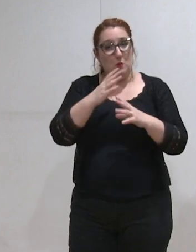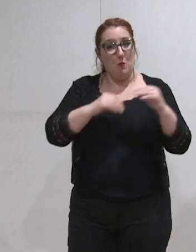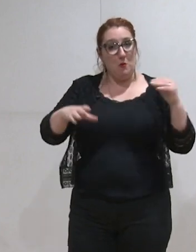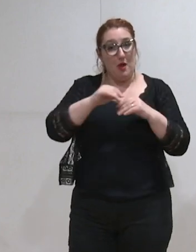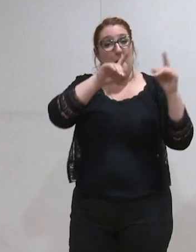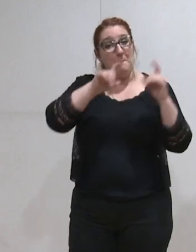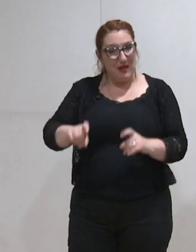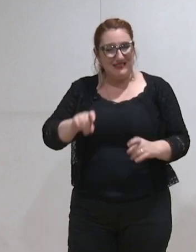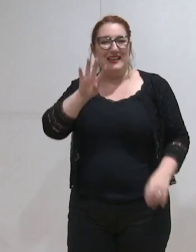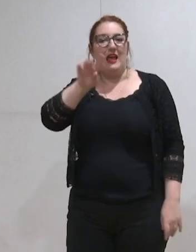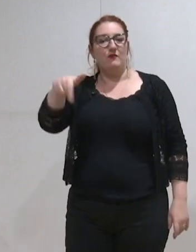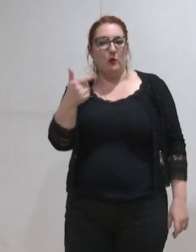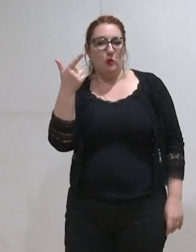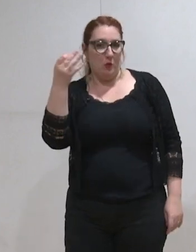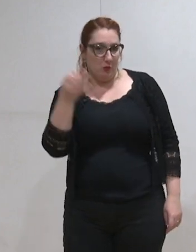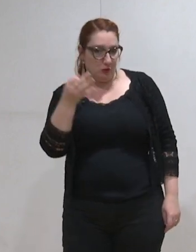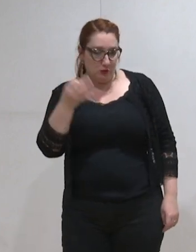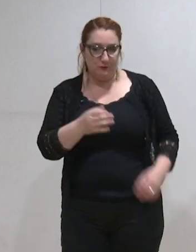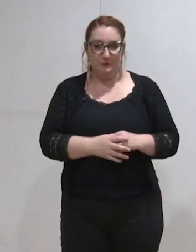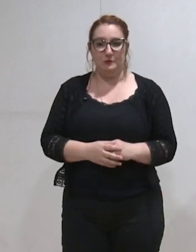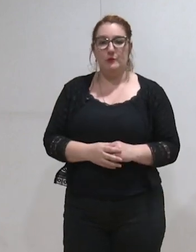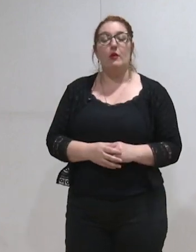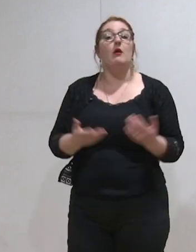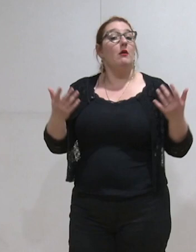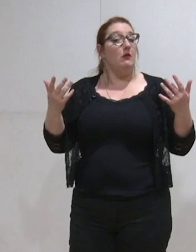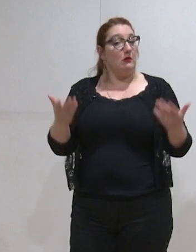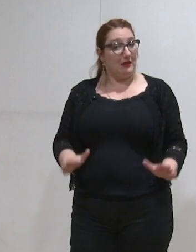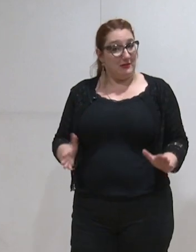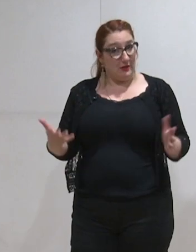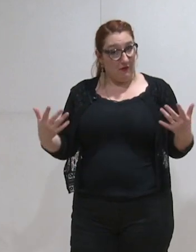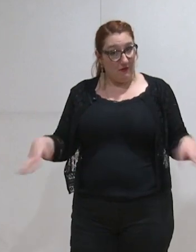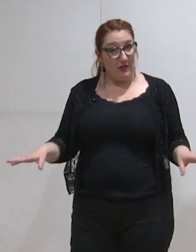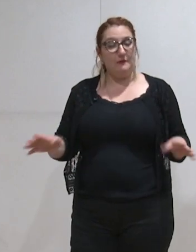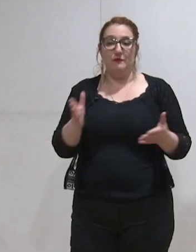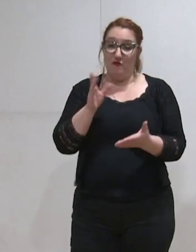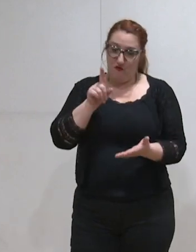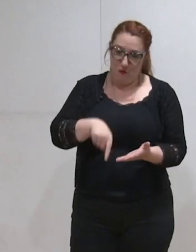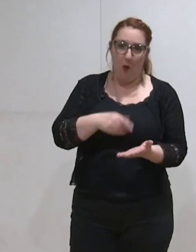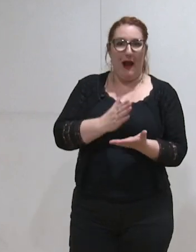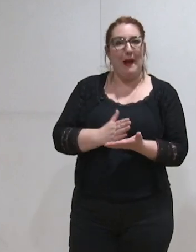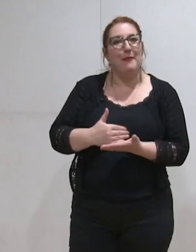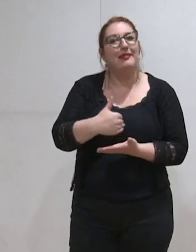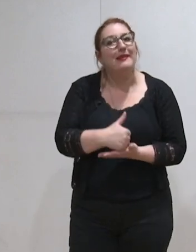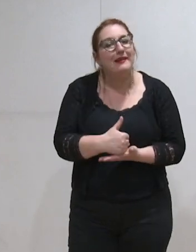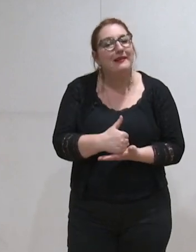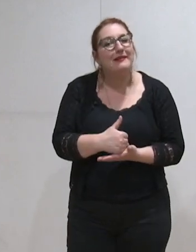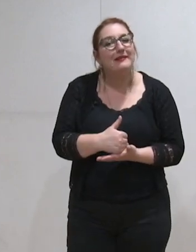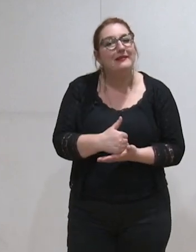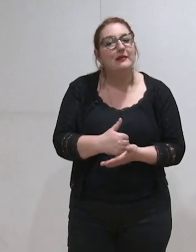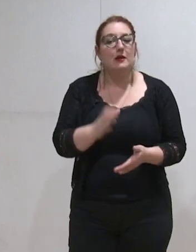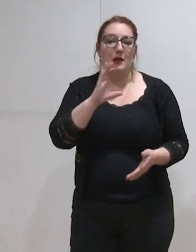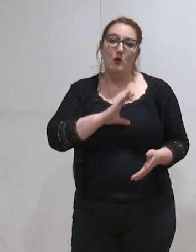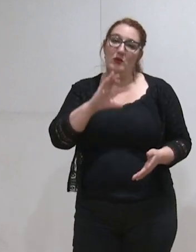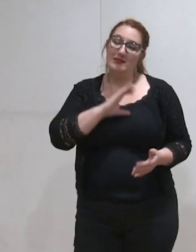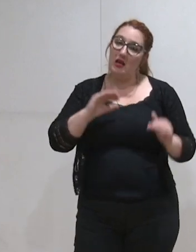%. ceci est en fait il fallait donc répartir la suite en essayant de donner quelques signes d'équité